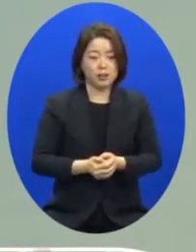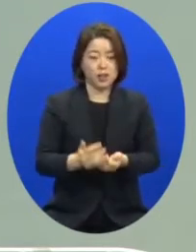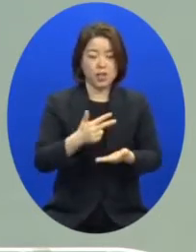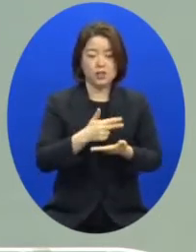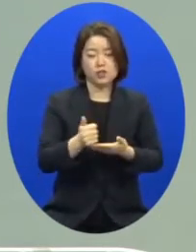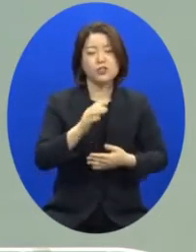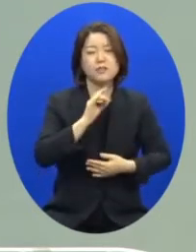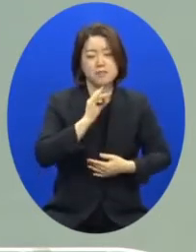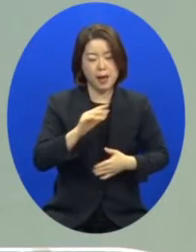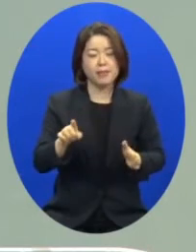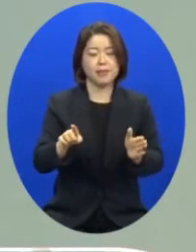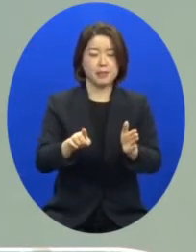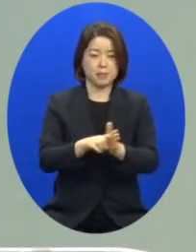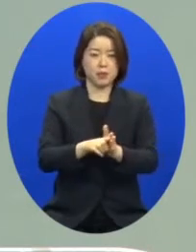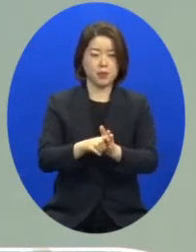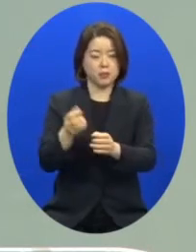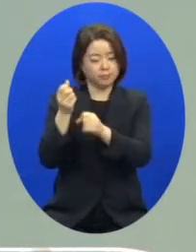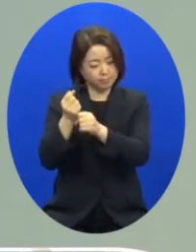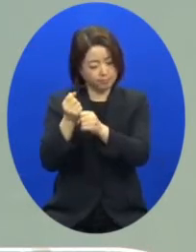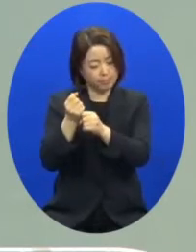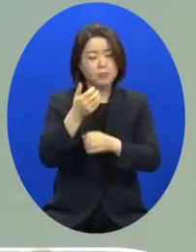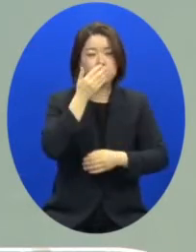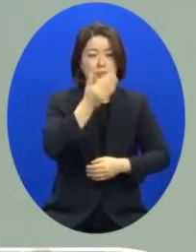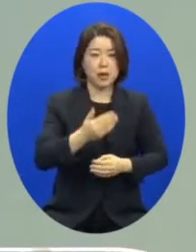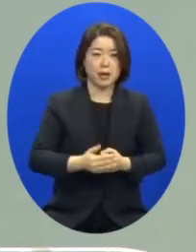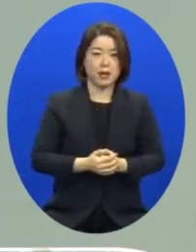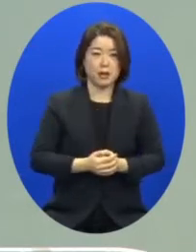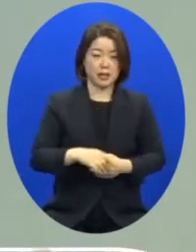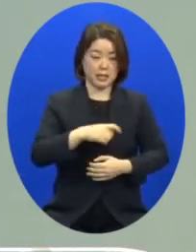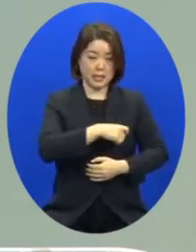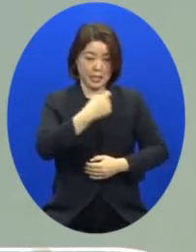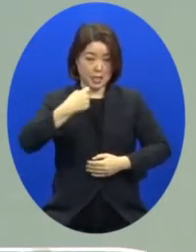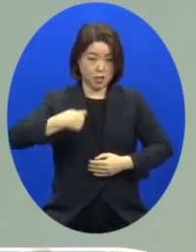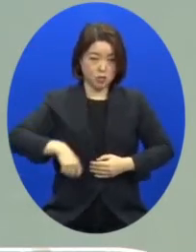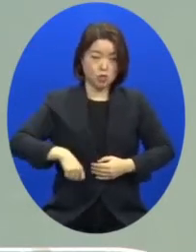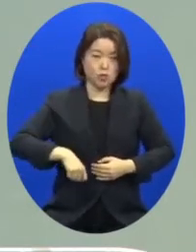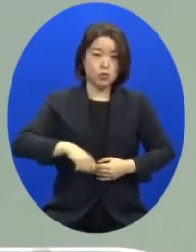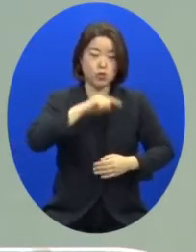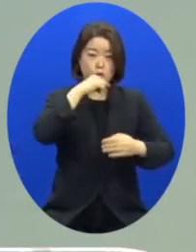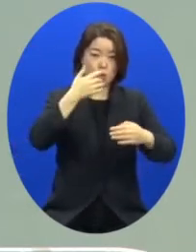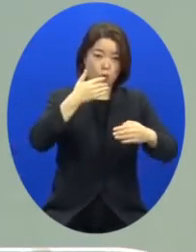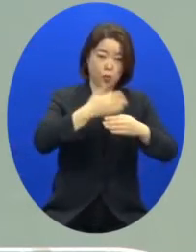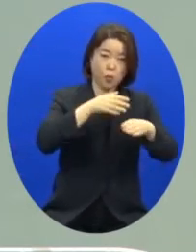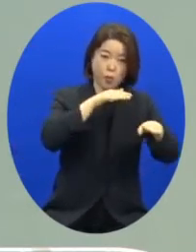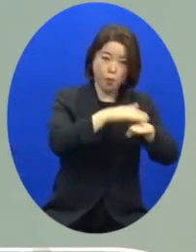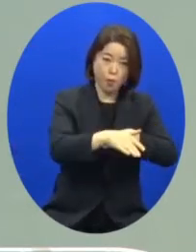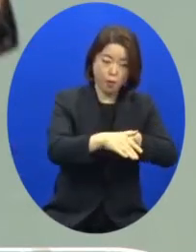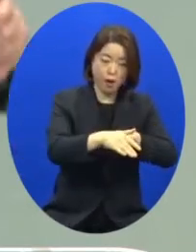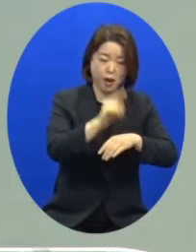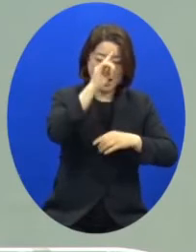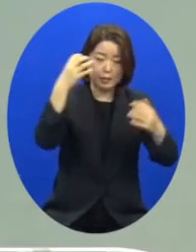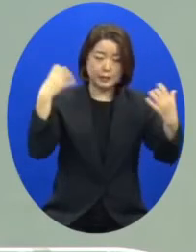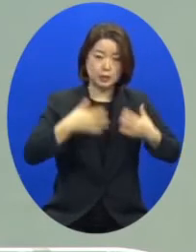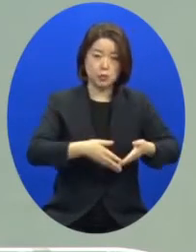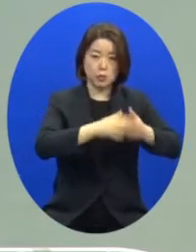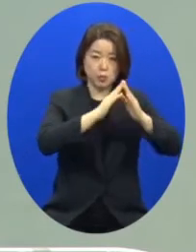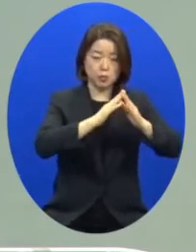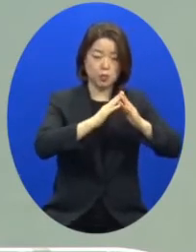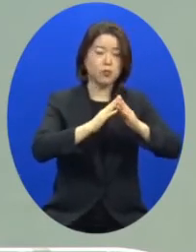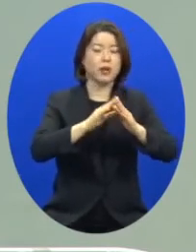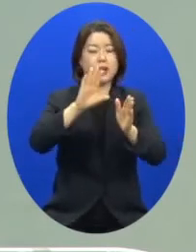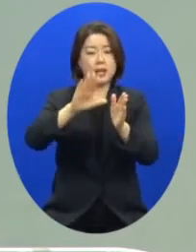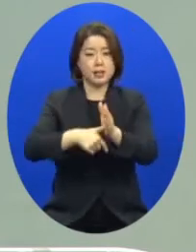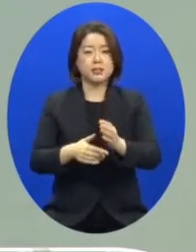의지하면 되요 중국 공산 땅이 정부를 세우고 중국대륙을 장악해 쓸